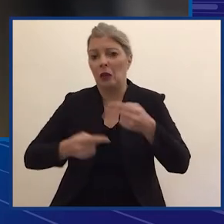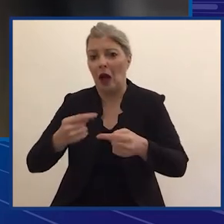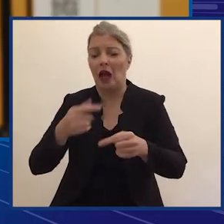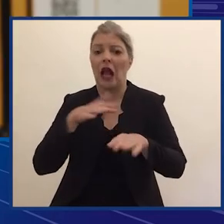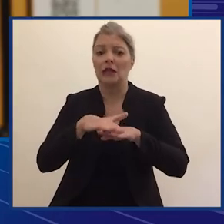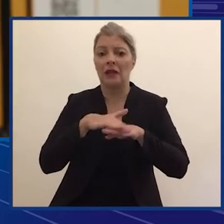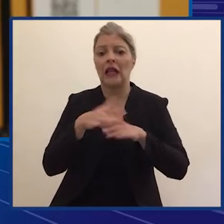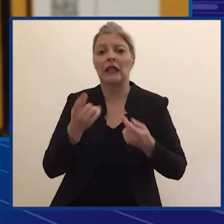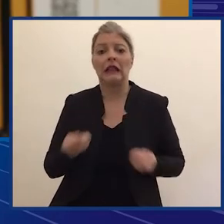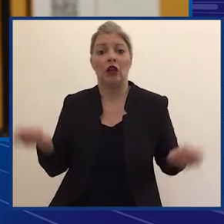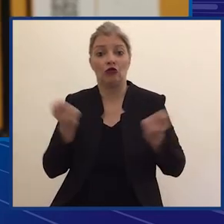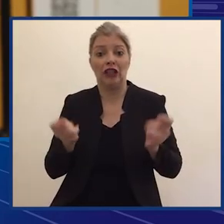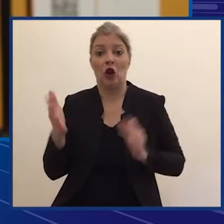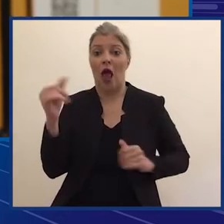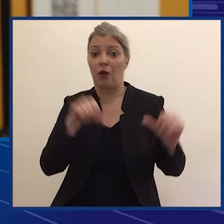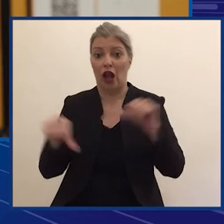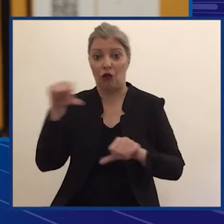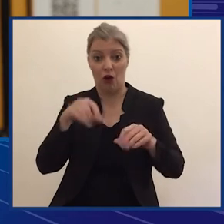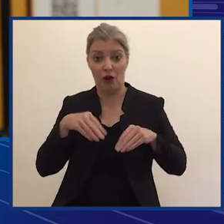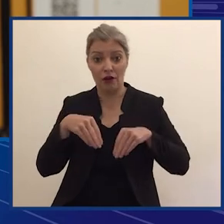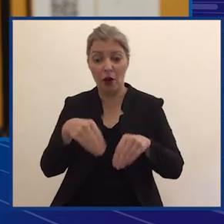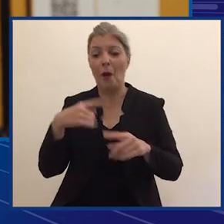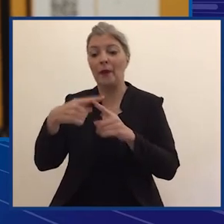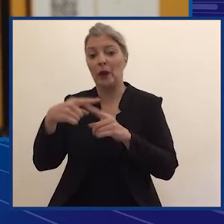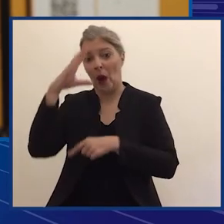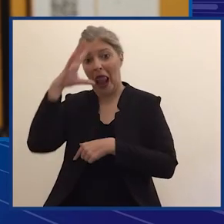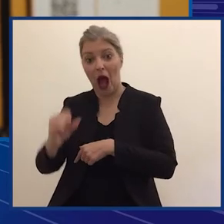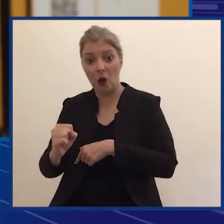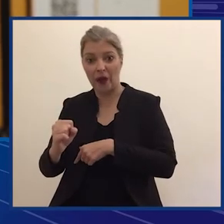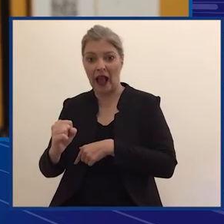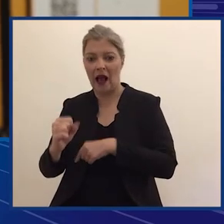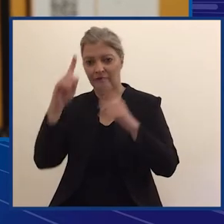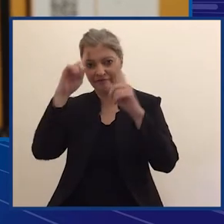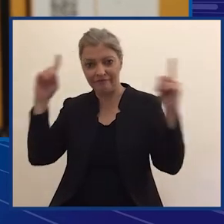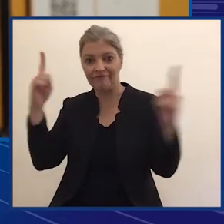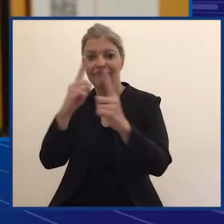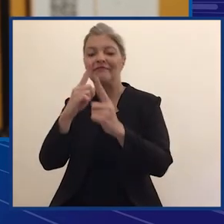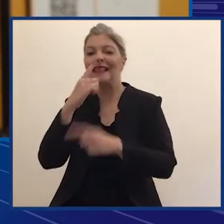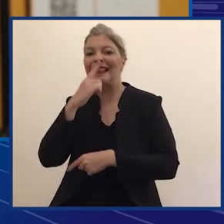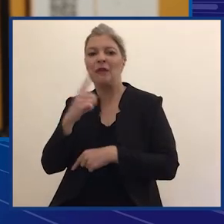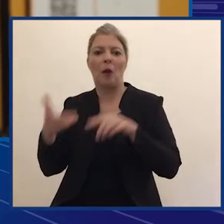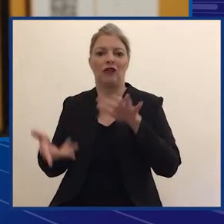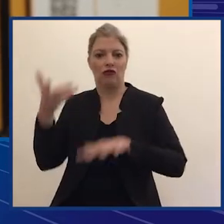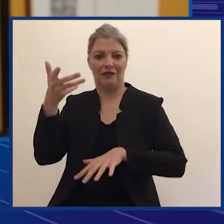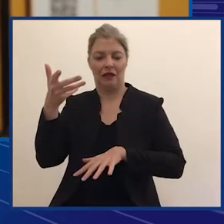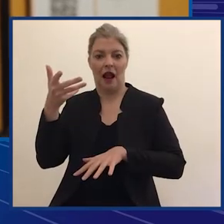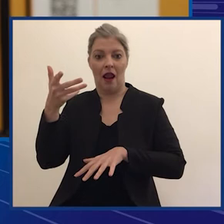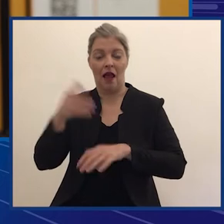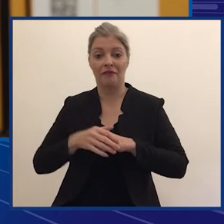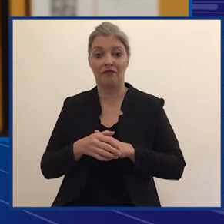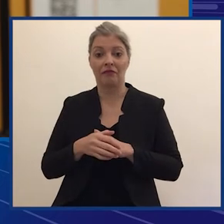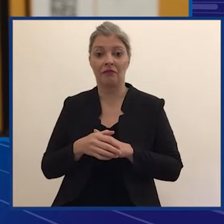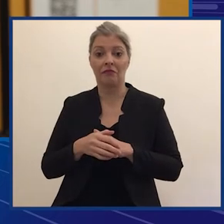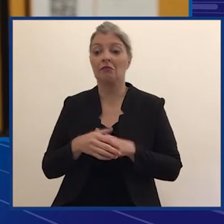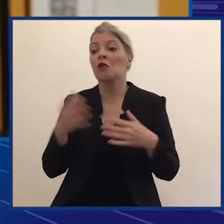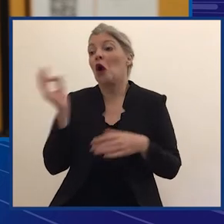le esperienze di tirocinio in laboratorio o alla laurea magistrale, chi dovesse scegliere di studiare informatica e sistemi per le telecomunicazioni e